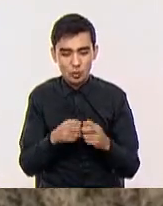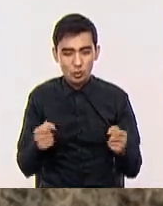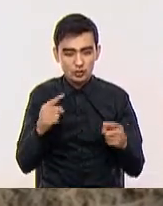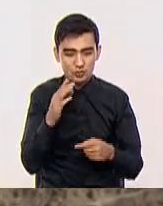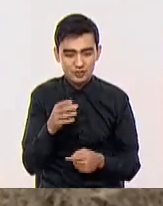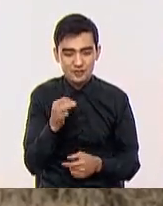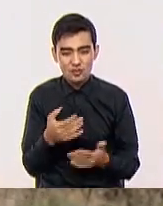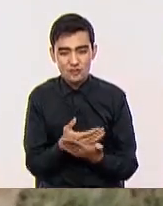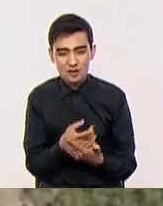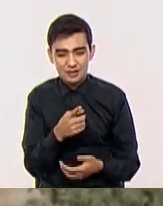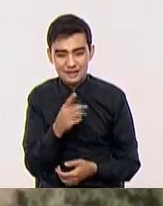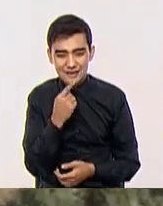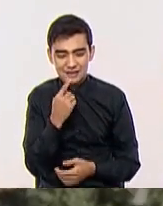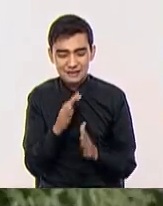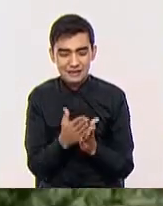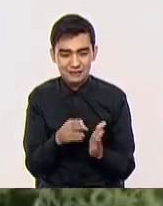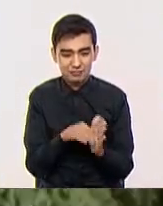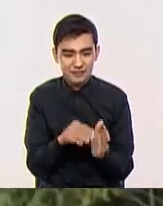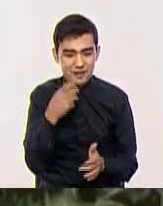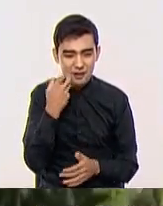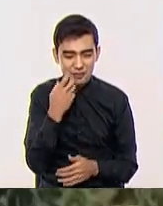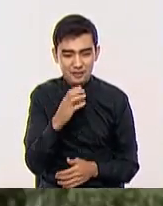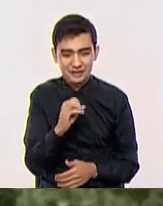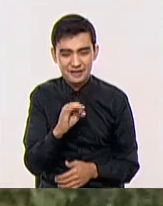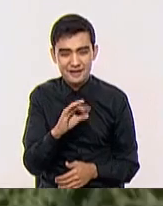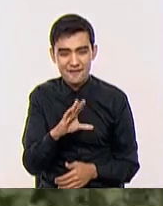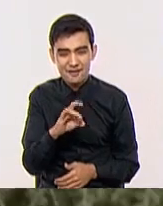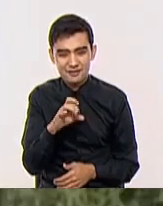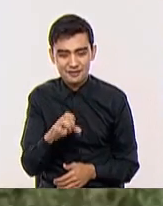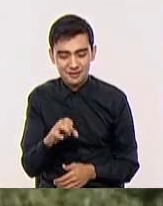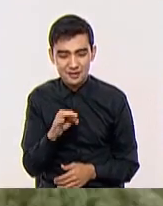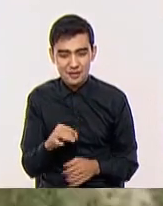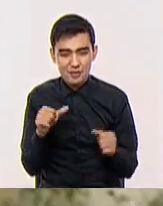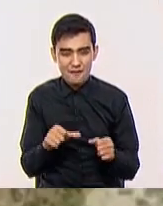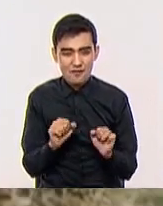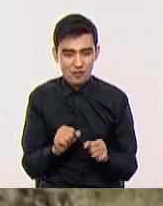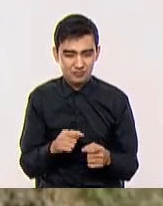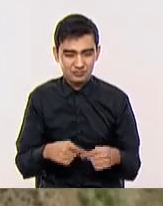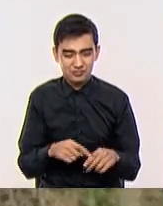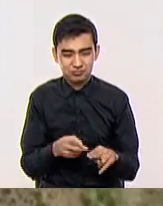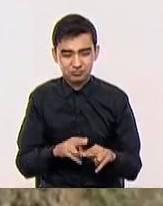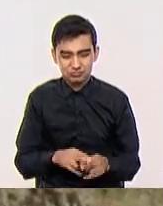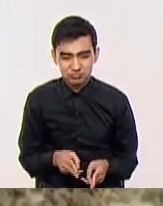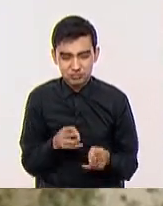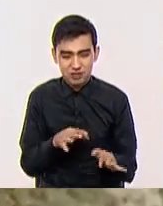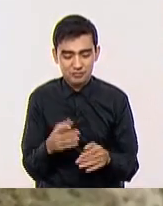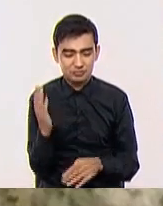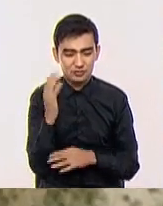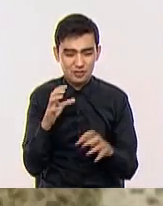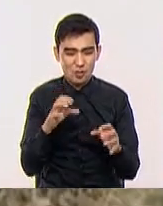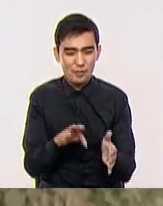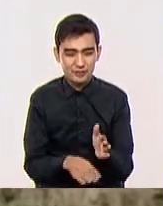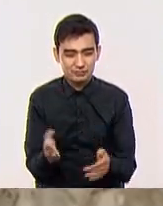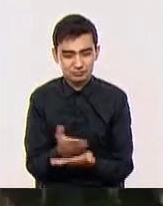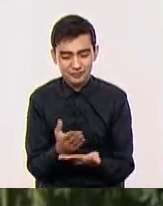предварительной информации, это были краснокнижные яблони «Сиверса». Пока правоохранители завели уголовное дело о незаконной порубке, уничтожении